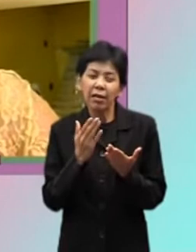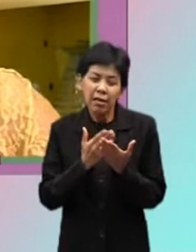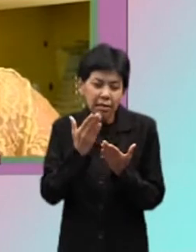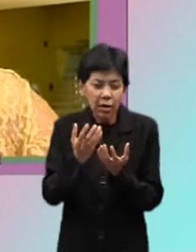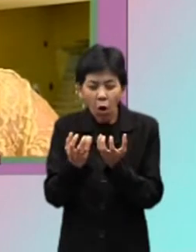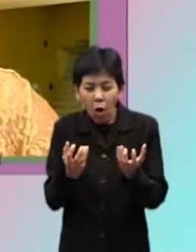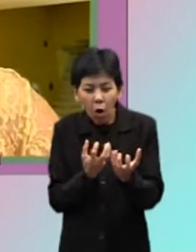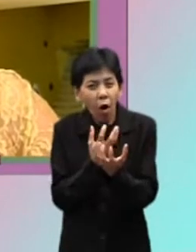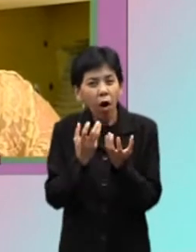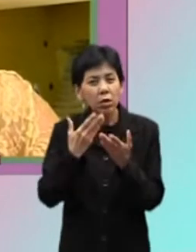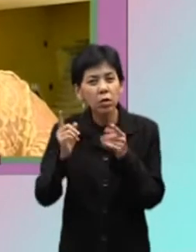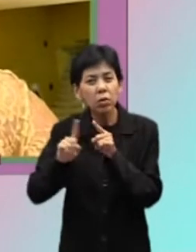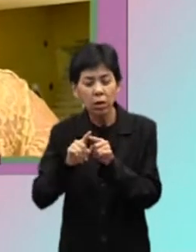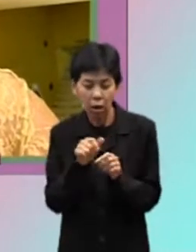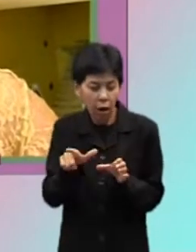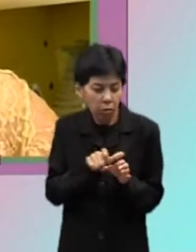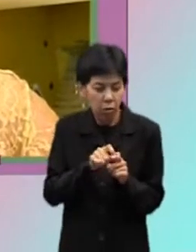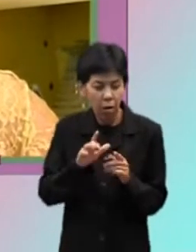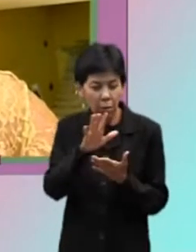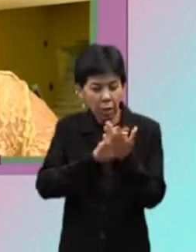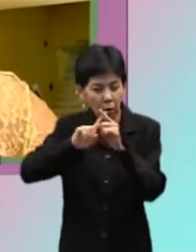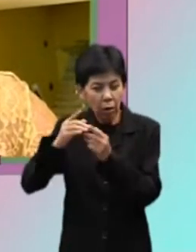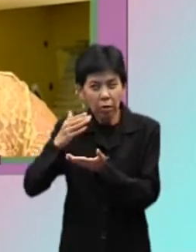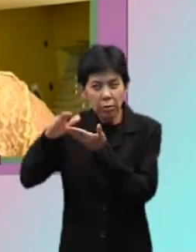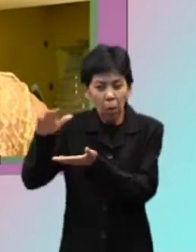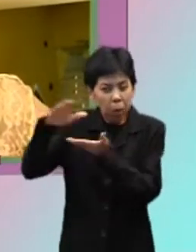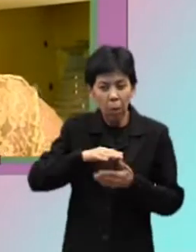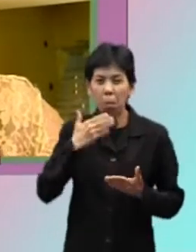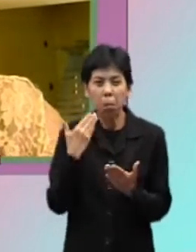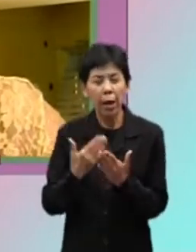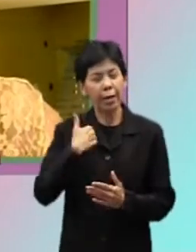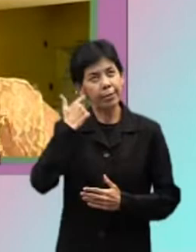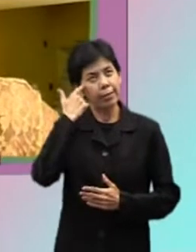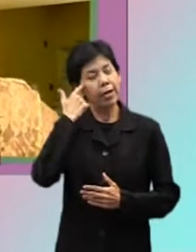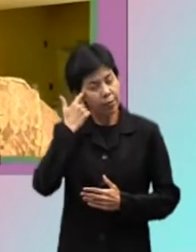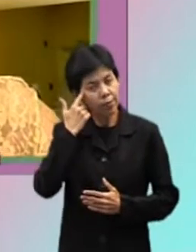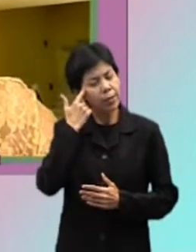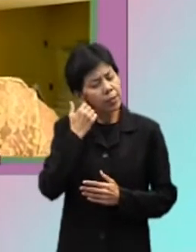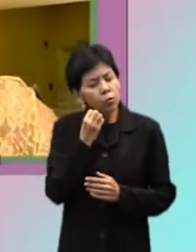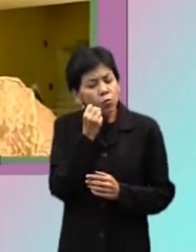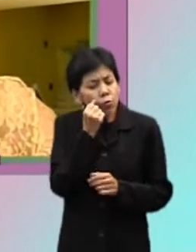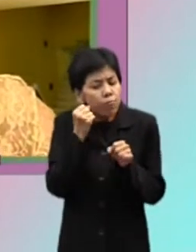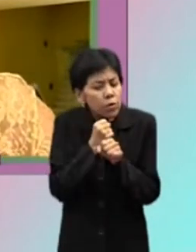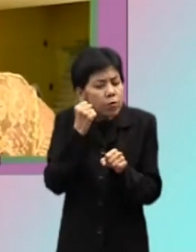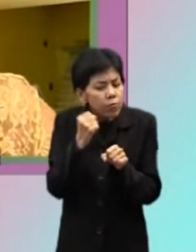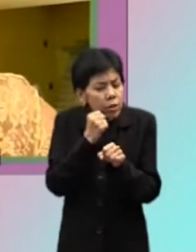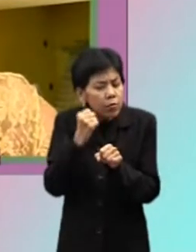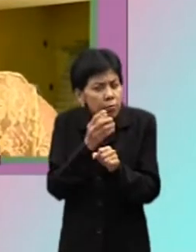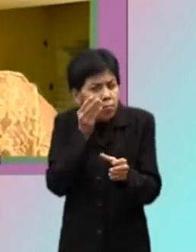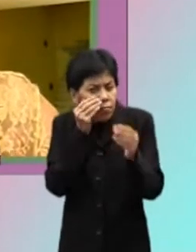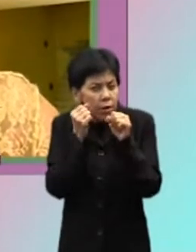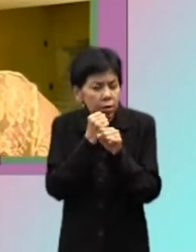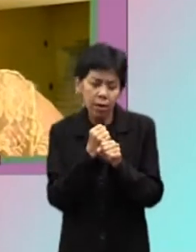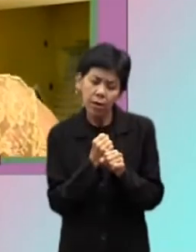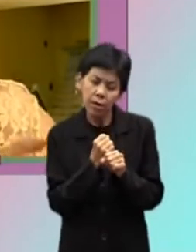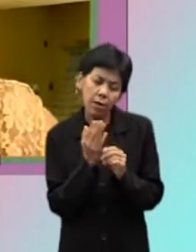วัตถุดิบที่ทำไอศกรีมจากต่างประเทศได้เพราะราคามันสูงก็กลับมาก็มาค่อยๆดัดแปลงค่ะเราจะใช้